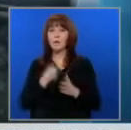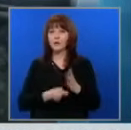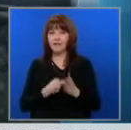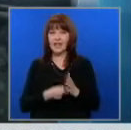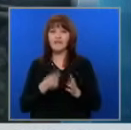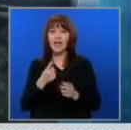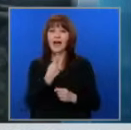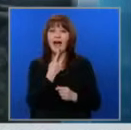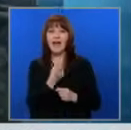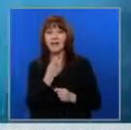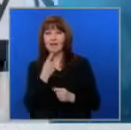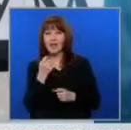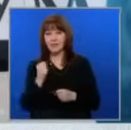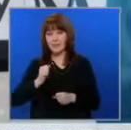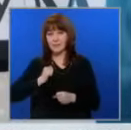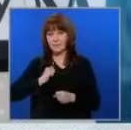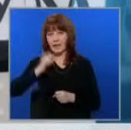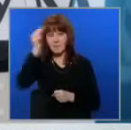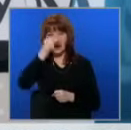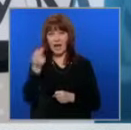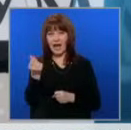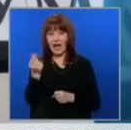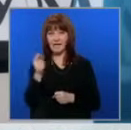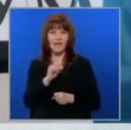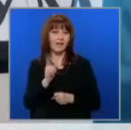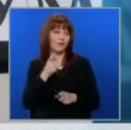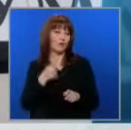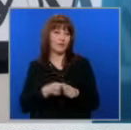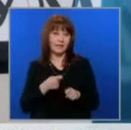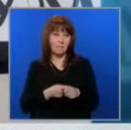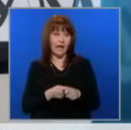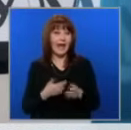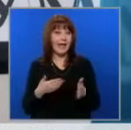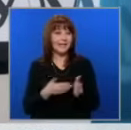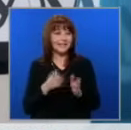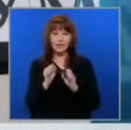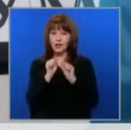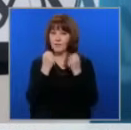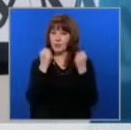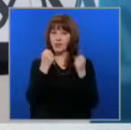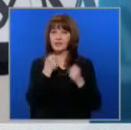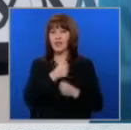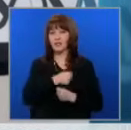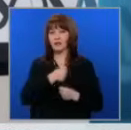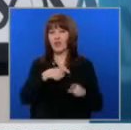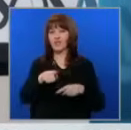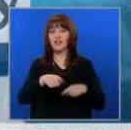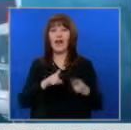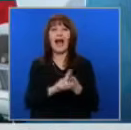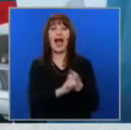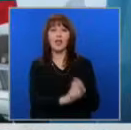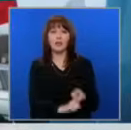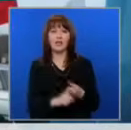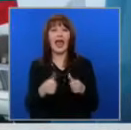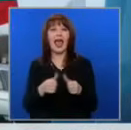че референдум за запазване на българския лев не може да се проведе. Заради протеста беше затруднено движението на Калоти, на